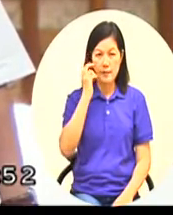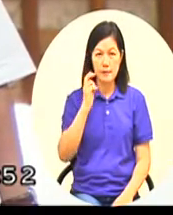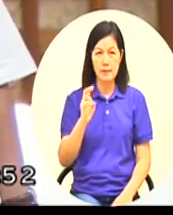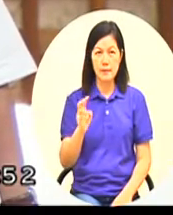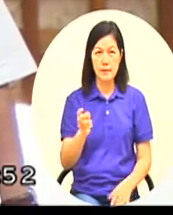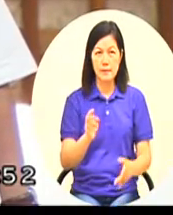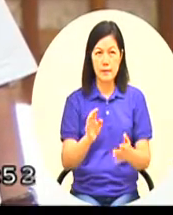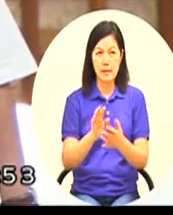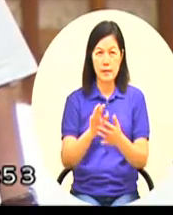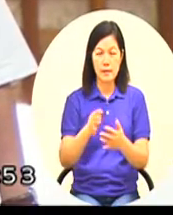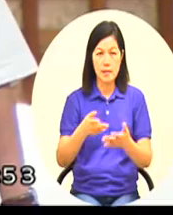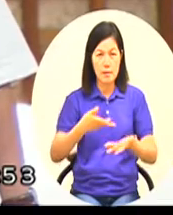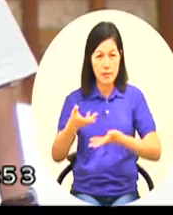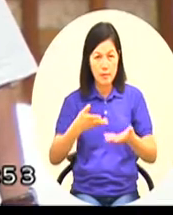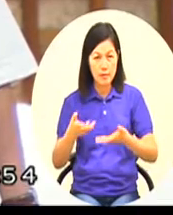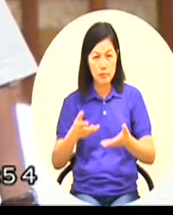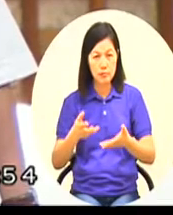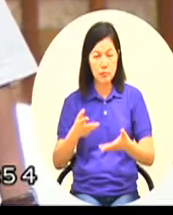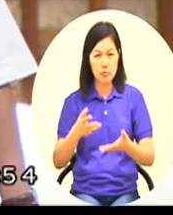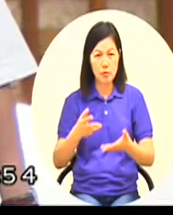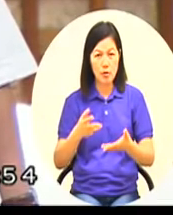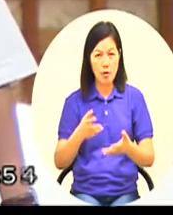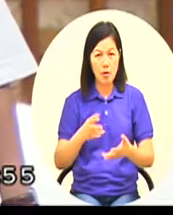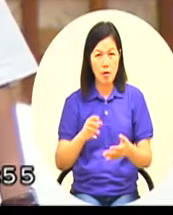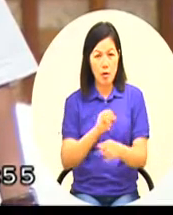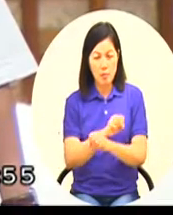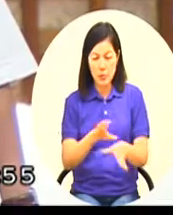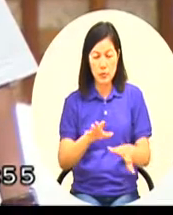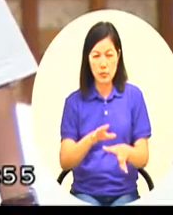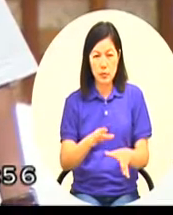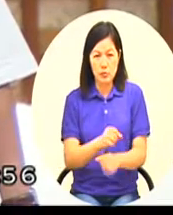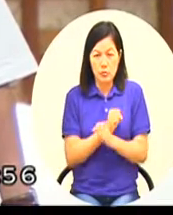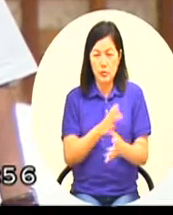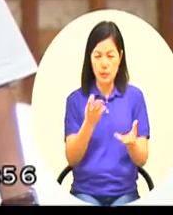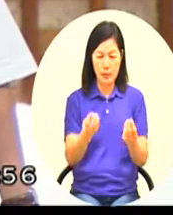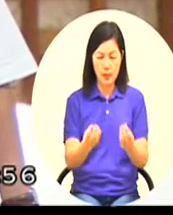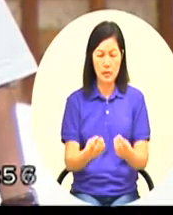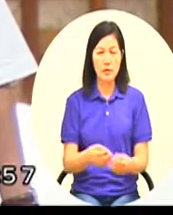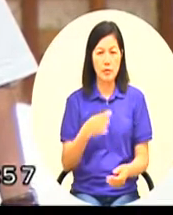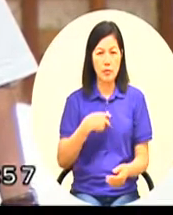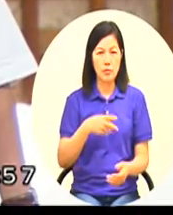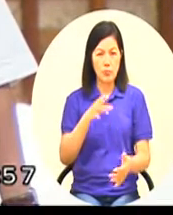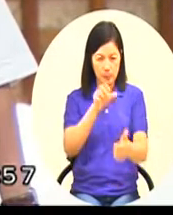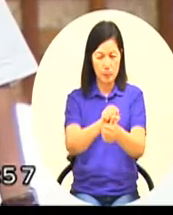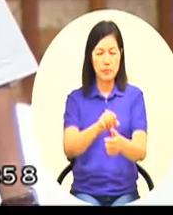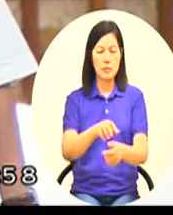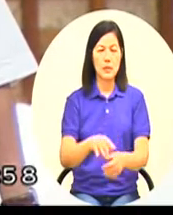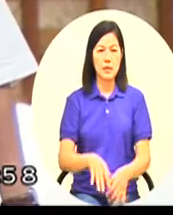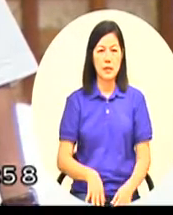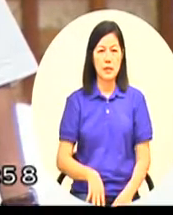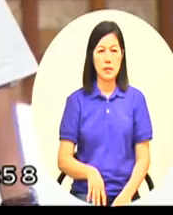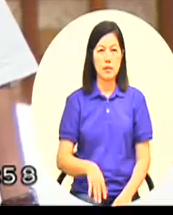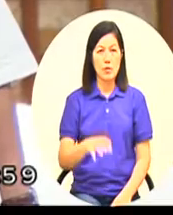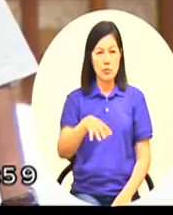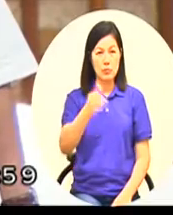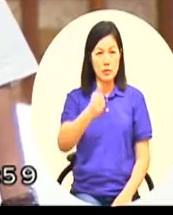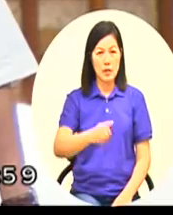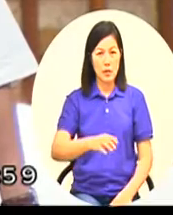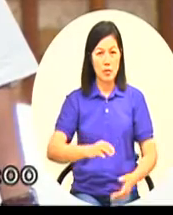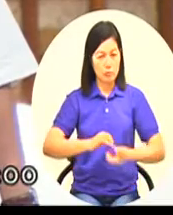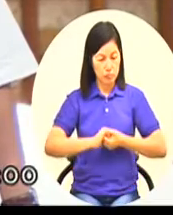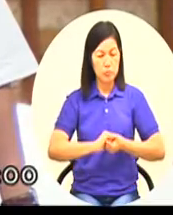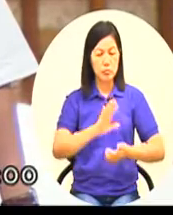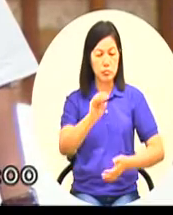所疏失，我们一定就办到底。局长，有没有这个部分有没有决心呢？ 谢议